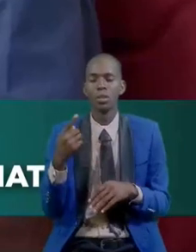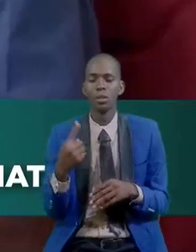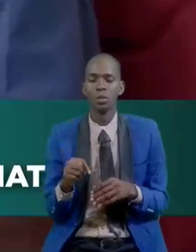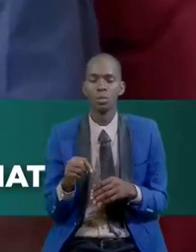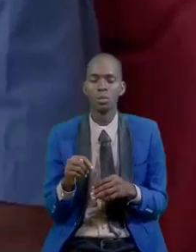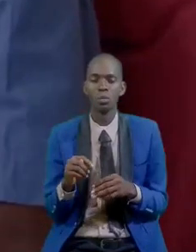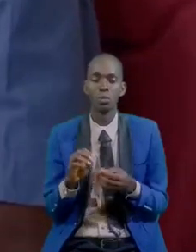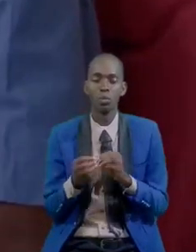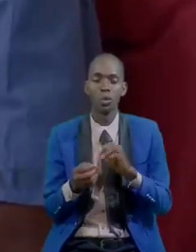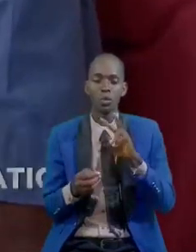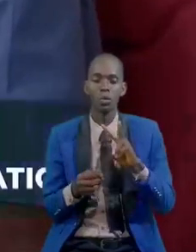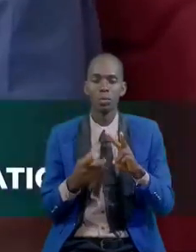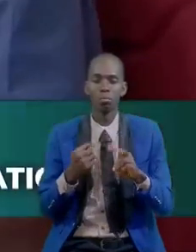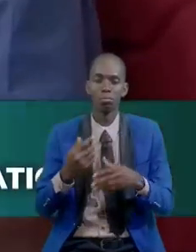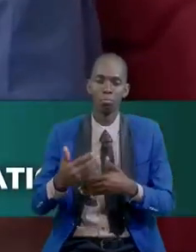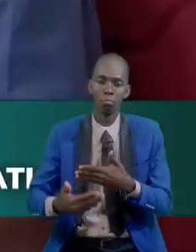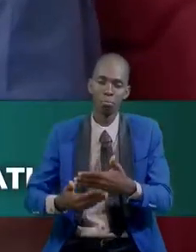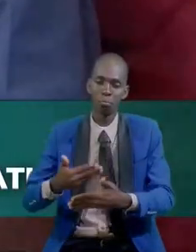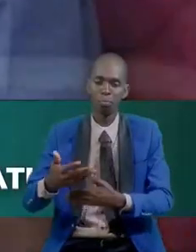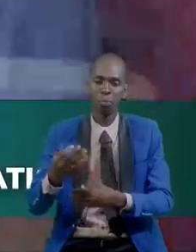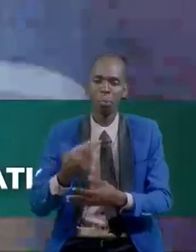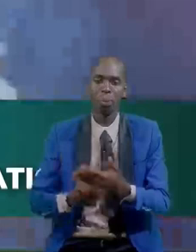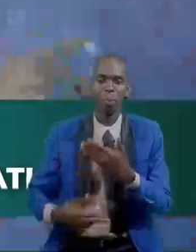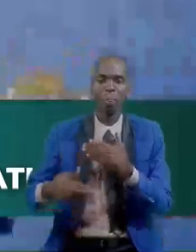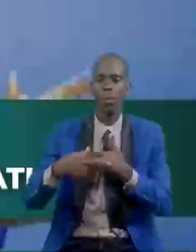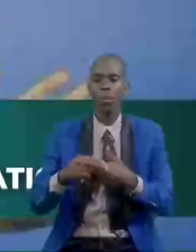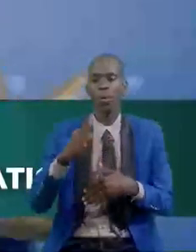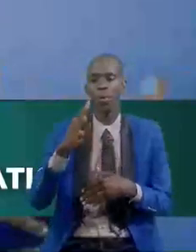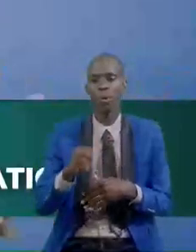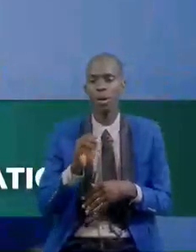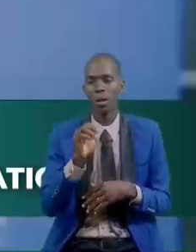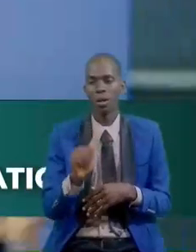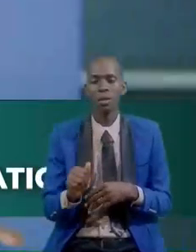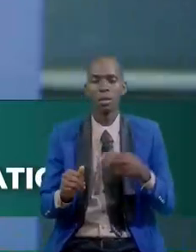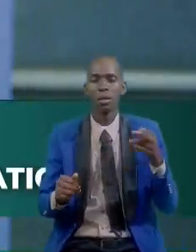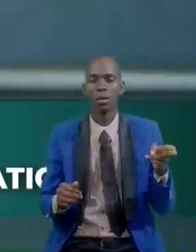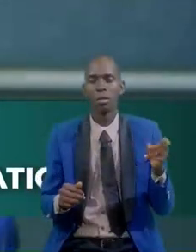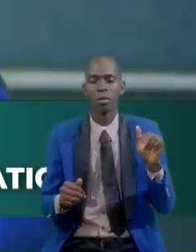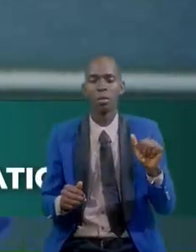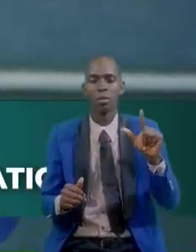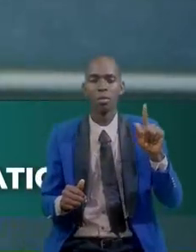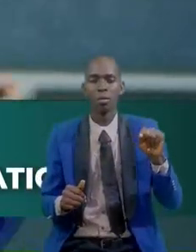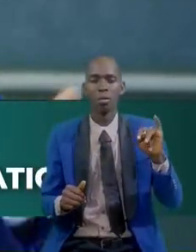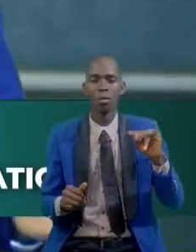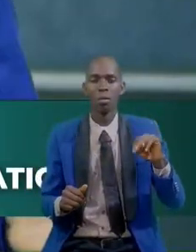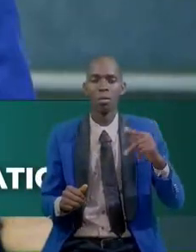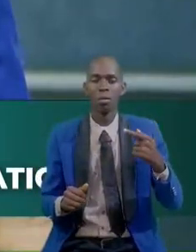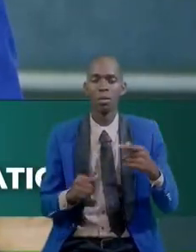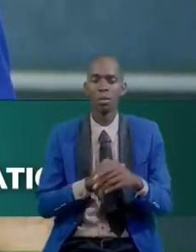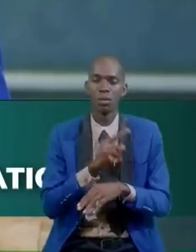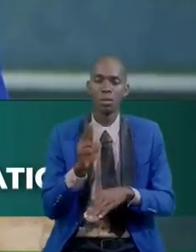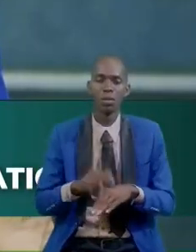Deuxièmement, le processus de la restauration. Le processus de restauration d'une